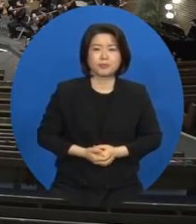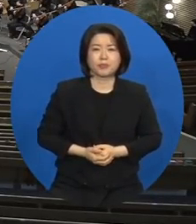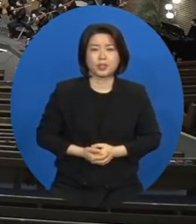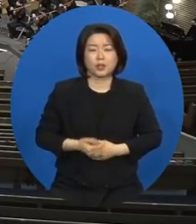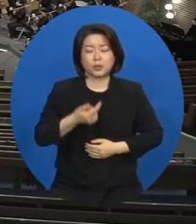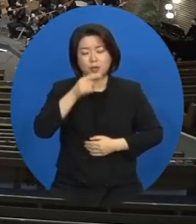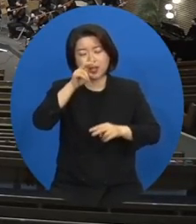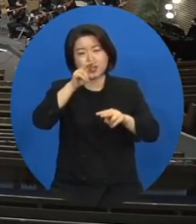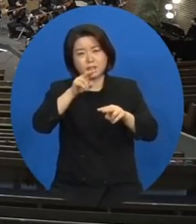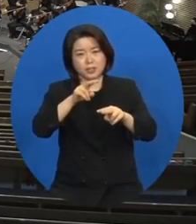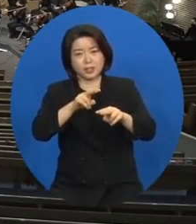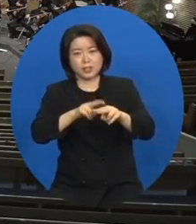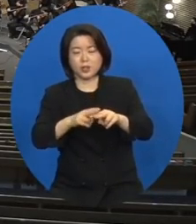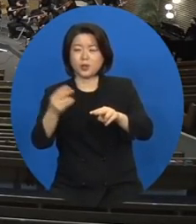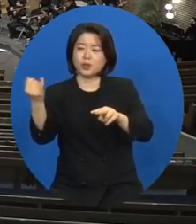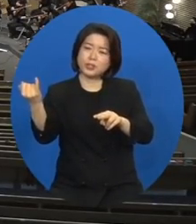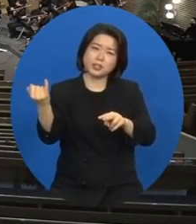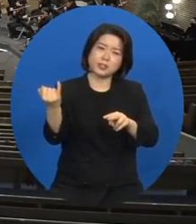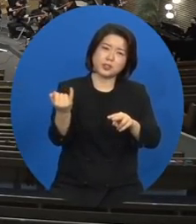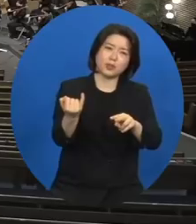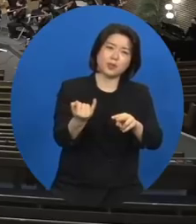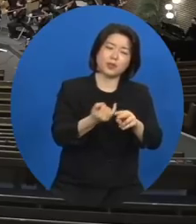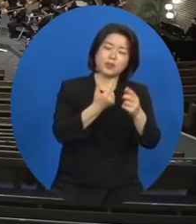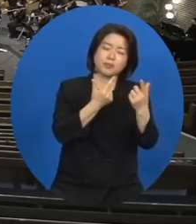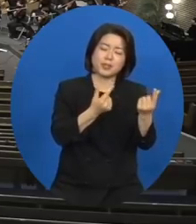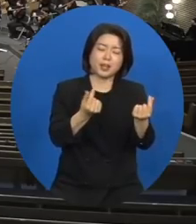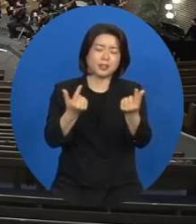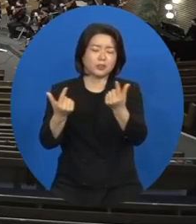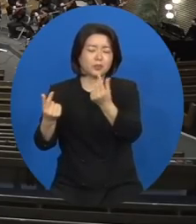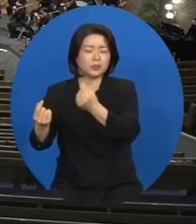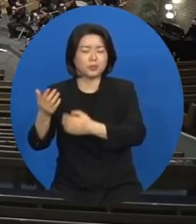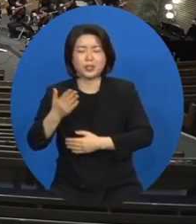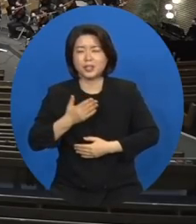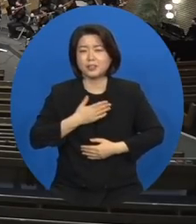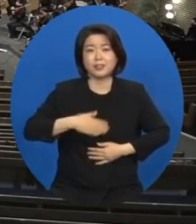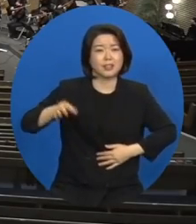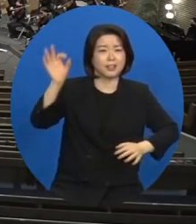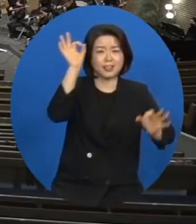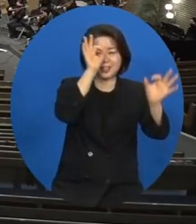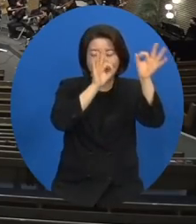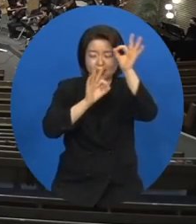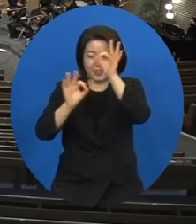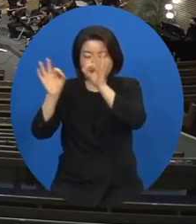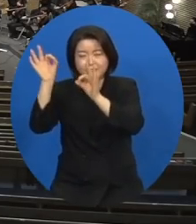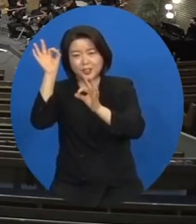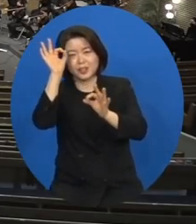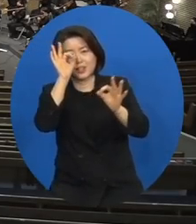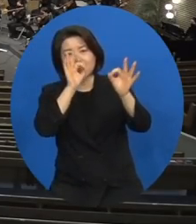음을 가 예 어인 저럼 다 누에 4